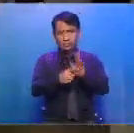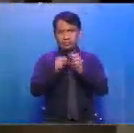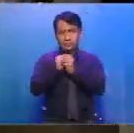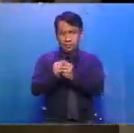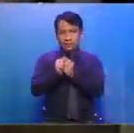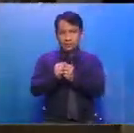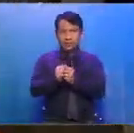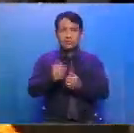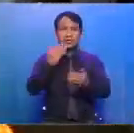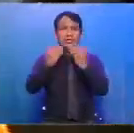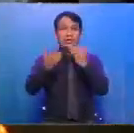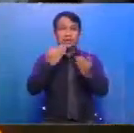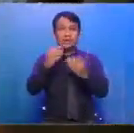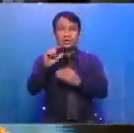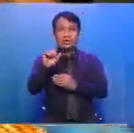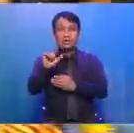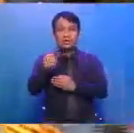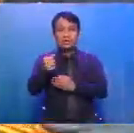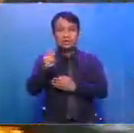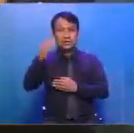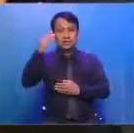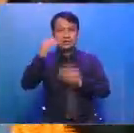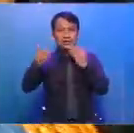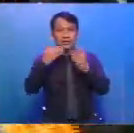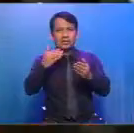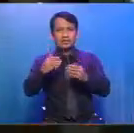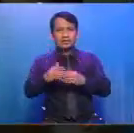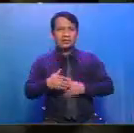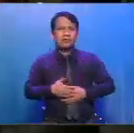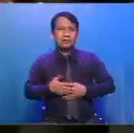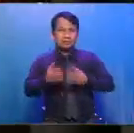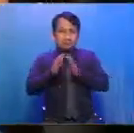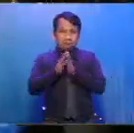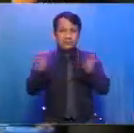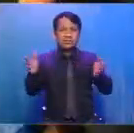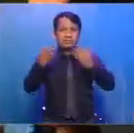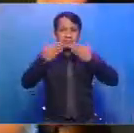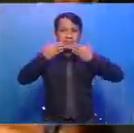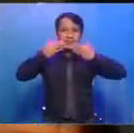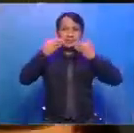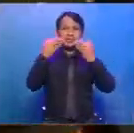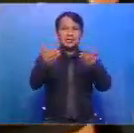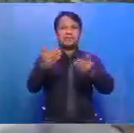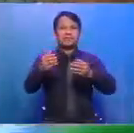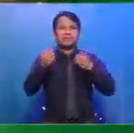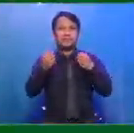po sa Alagang Kapatid! Ubus po ang aming pasasalamat! Marami po kayong